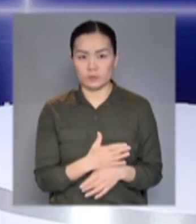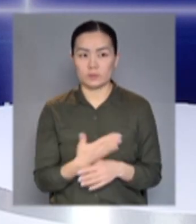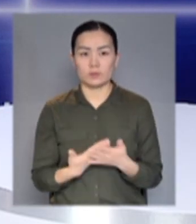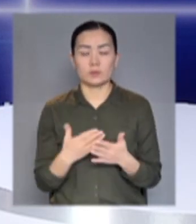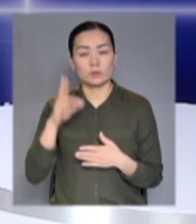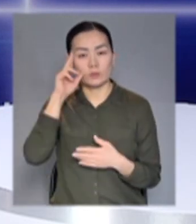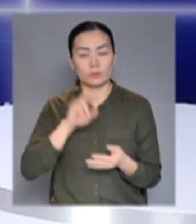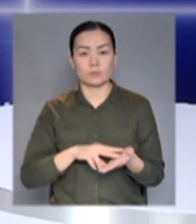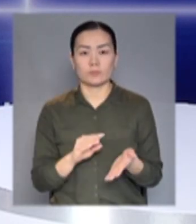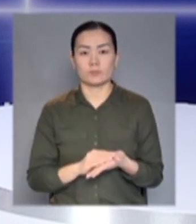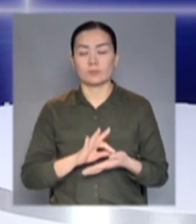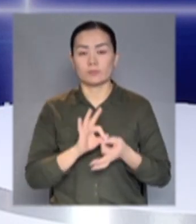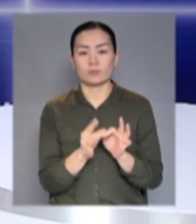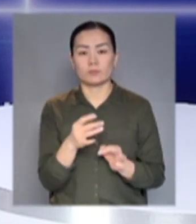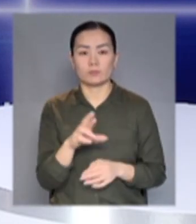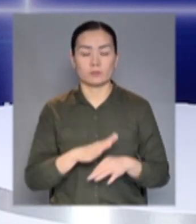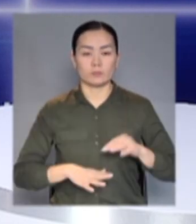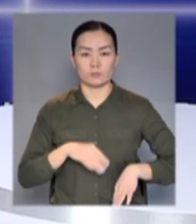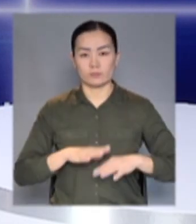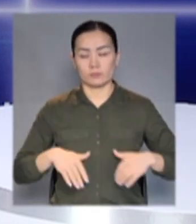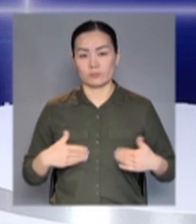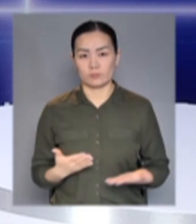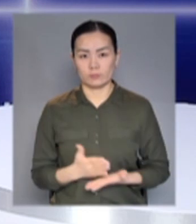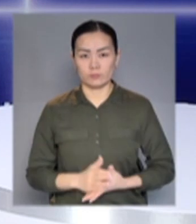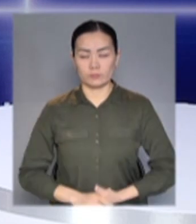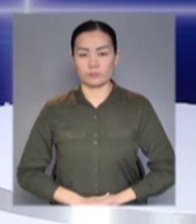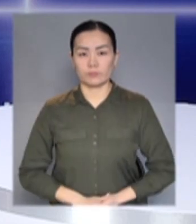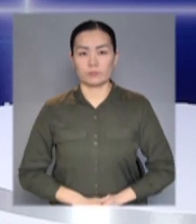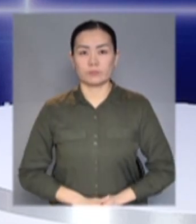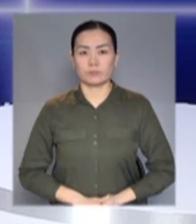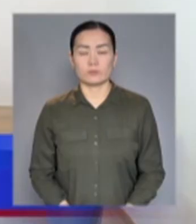Атаулы дата аясында әріптесіміз радио саласының мамандарын құттықтап қайтты.